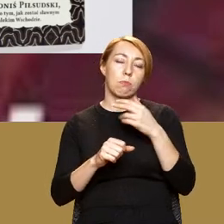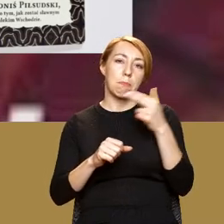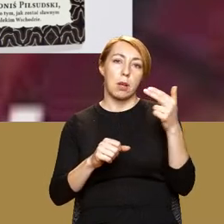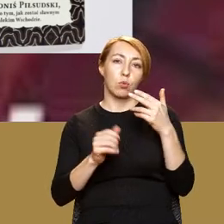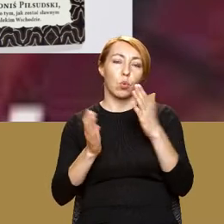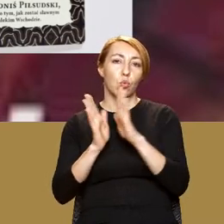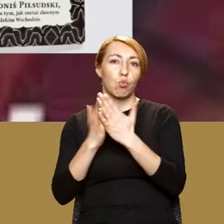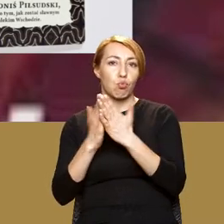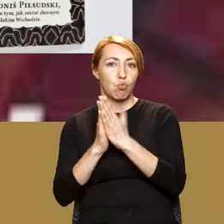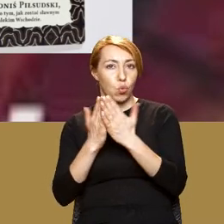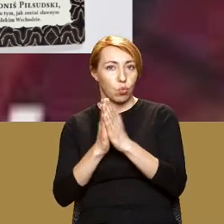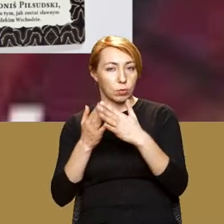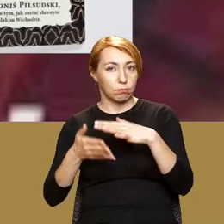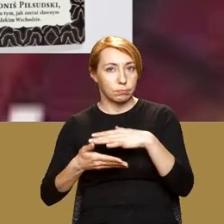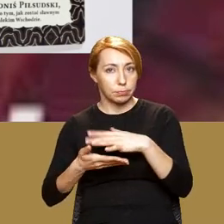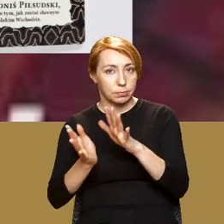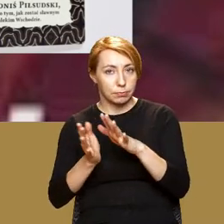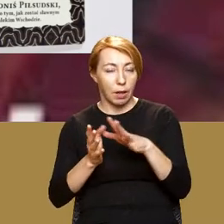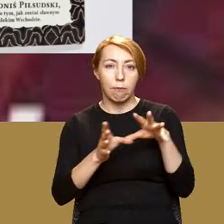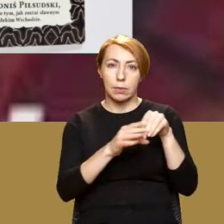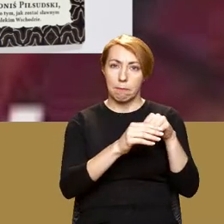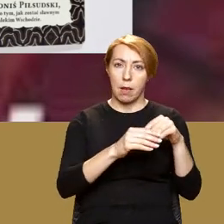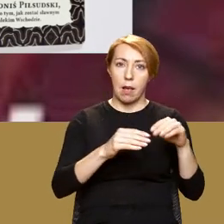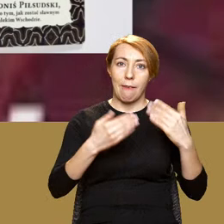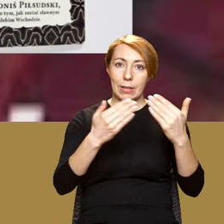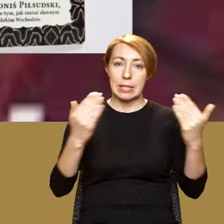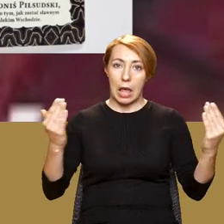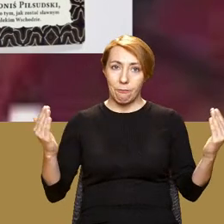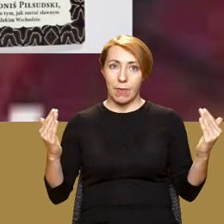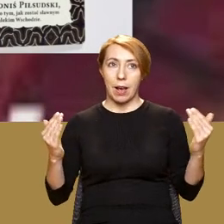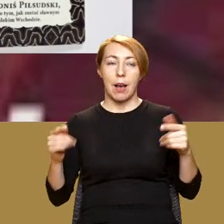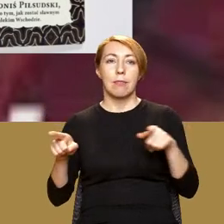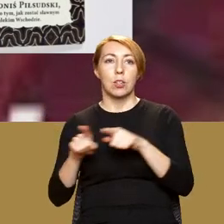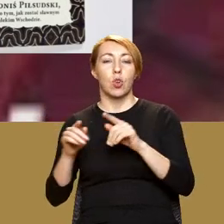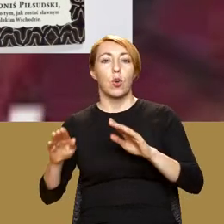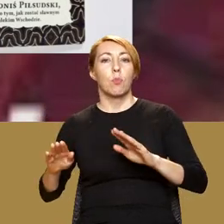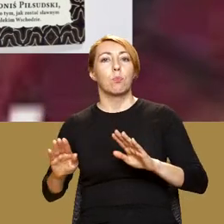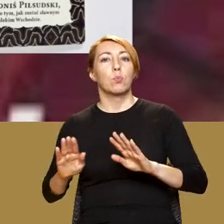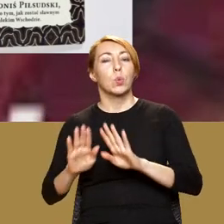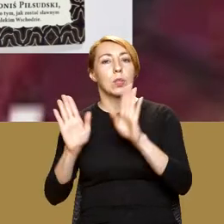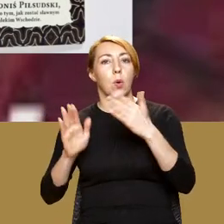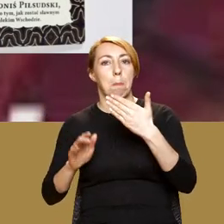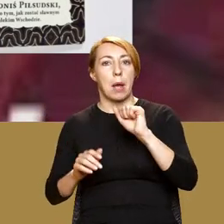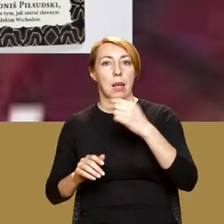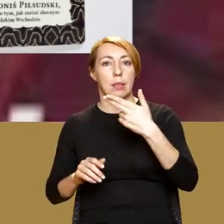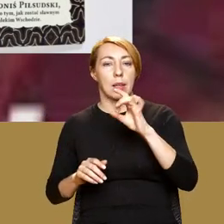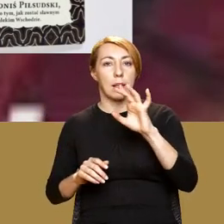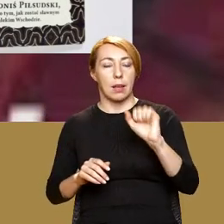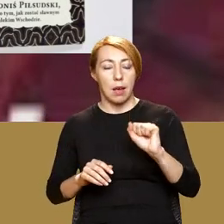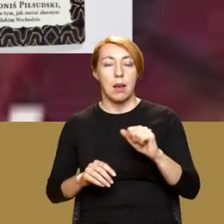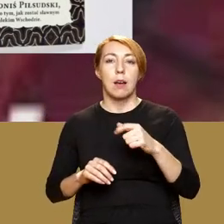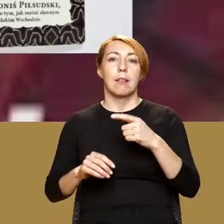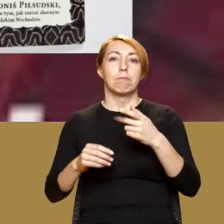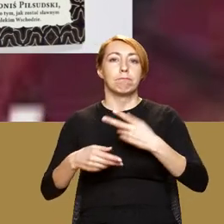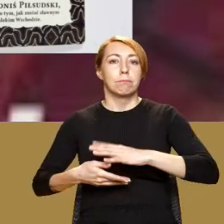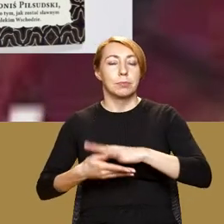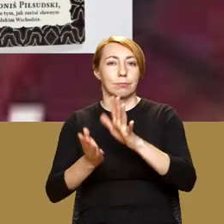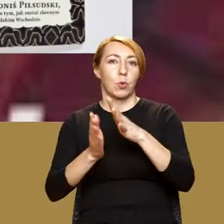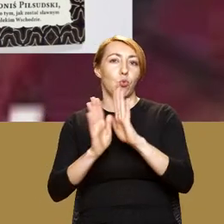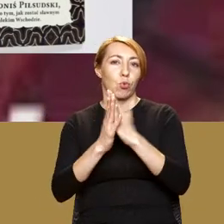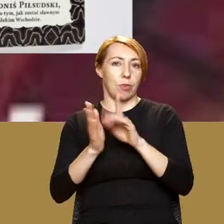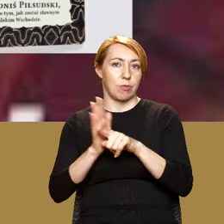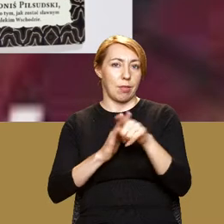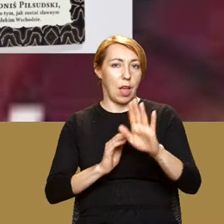publikacji towarzyszącej wystawie, ale również wtedy Muzeum Manga wydało małą książeczkę dla dzieci. To właśnie w ramach